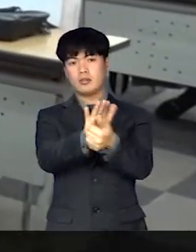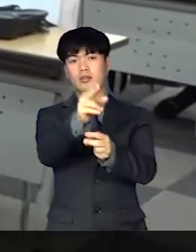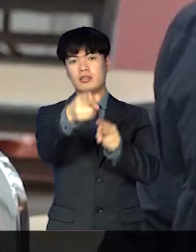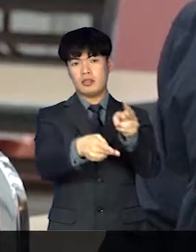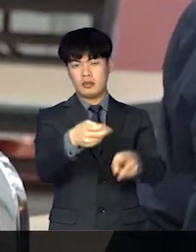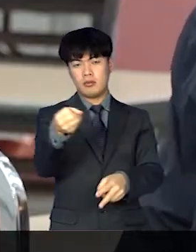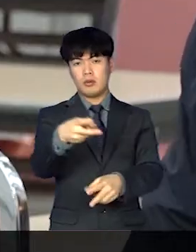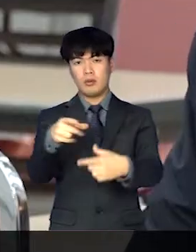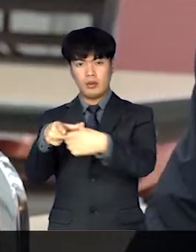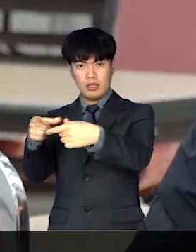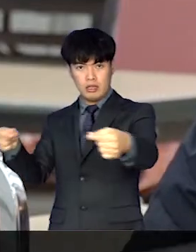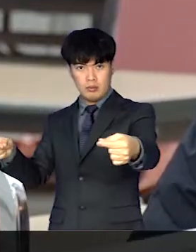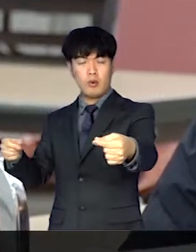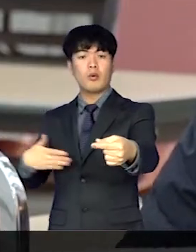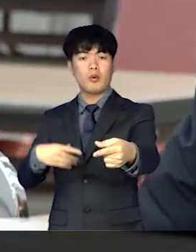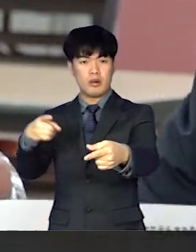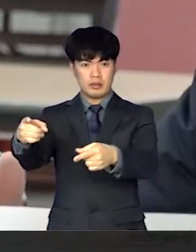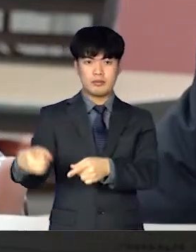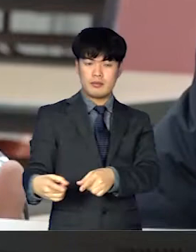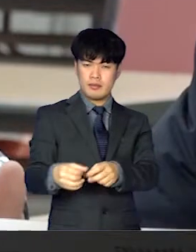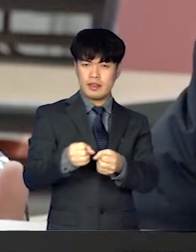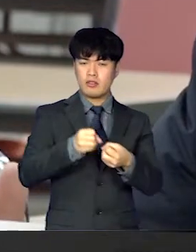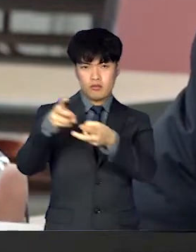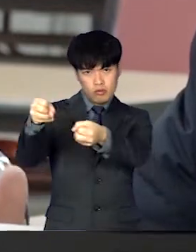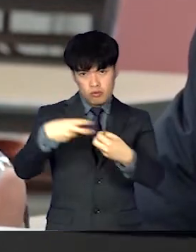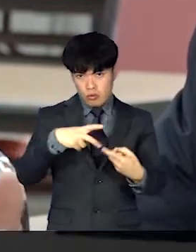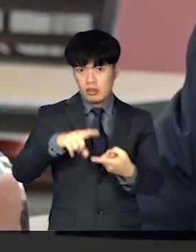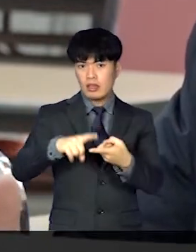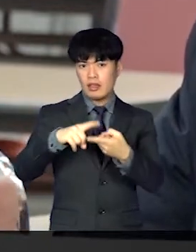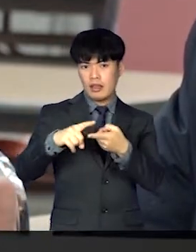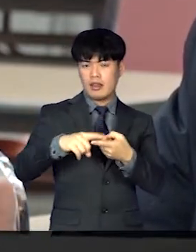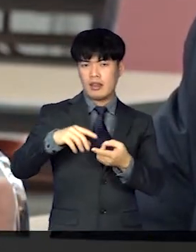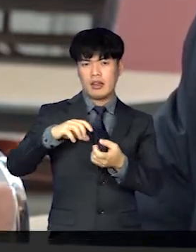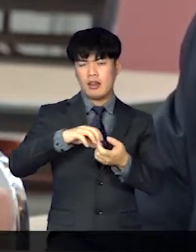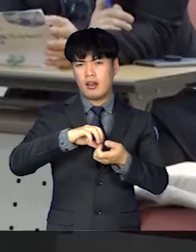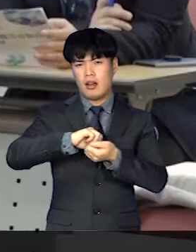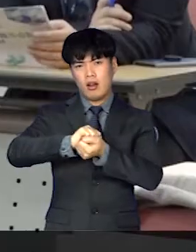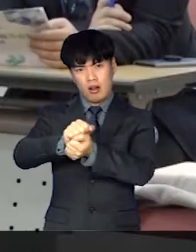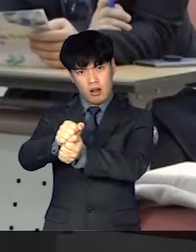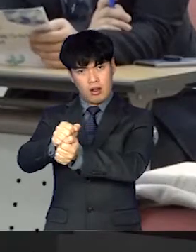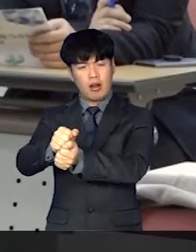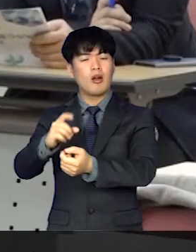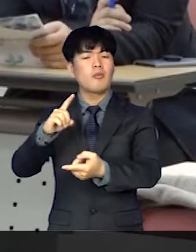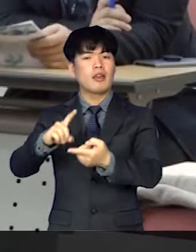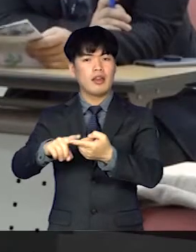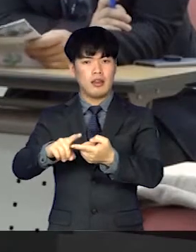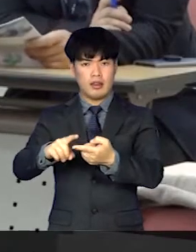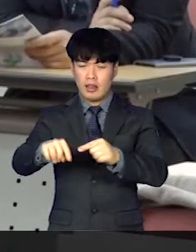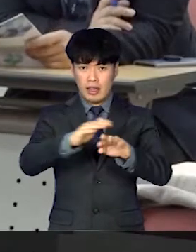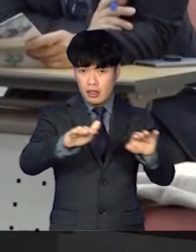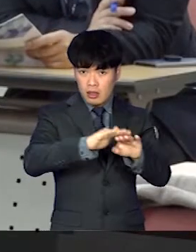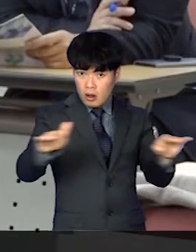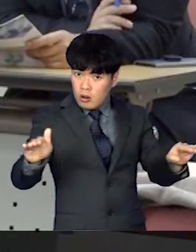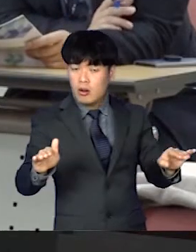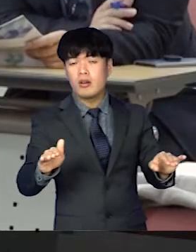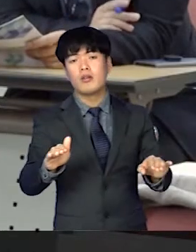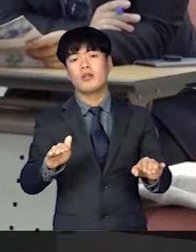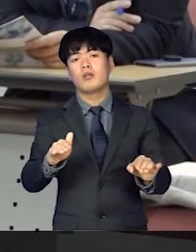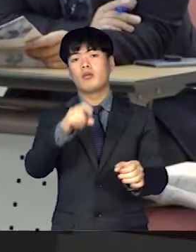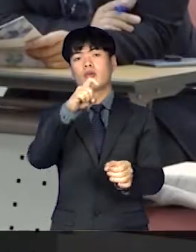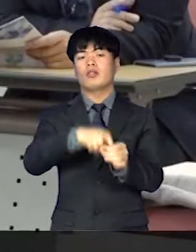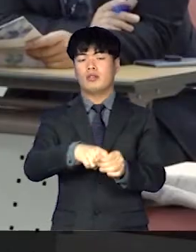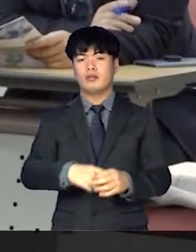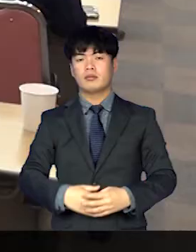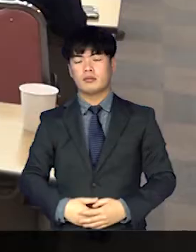사업과 일본 수출 규제 대응 경쟁력 강화 기업 청년 채용 지원 사업 등에 대한 기업의 참여를 유도하기 위해 마련됐는데요.